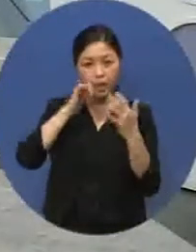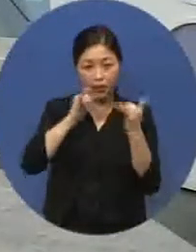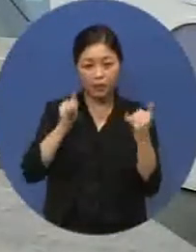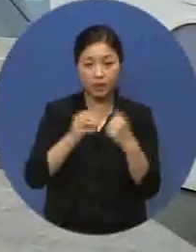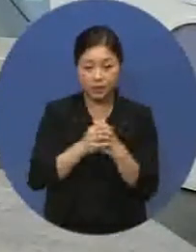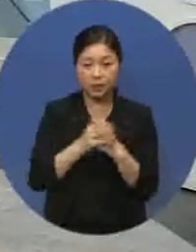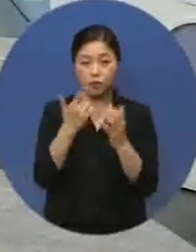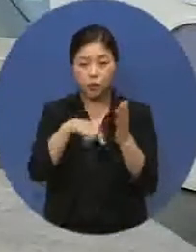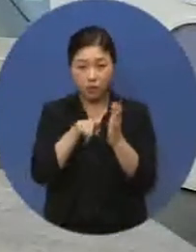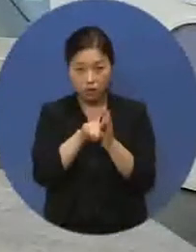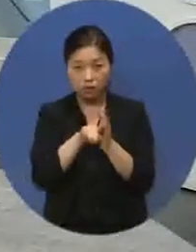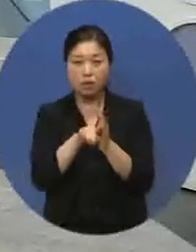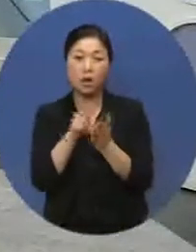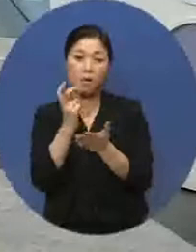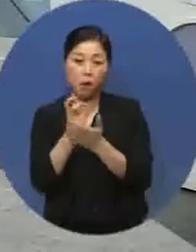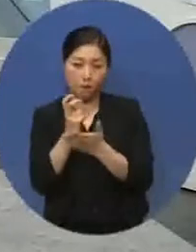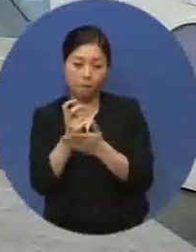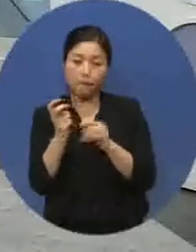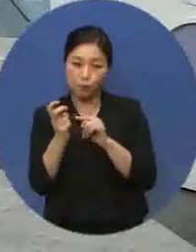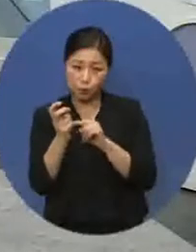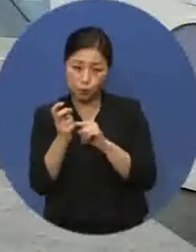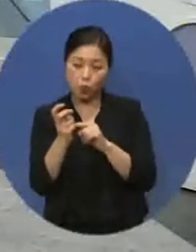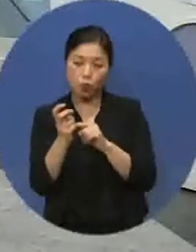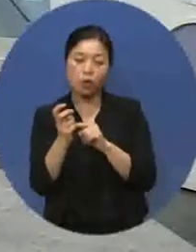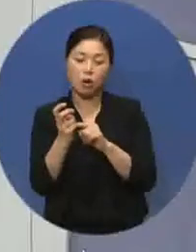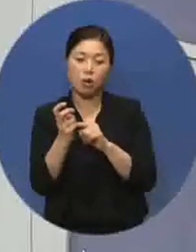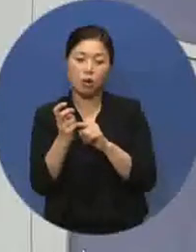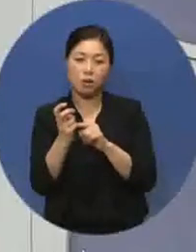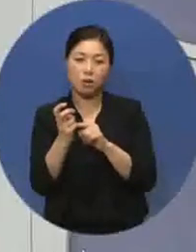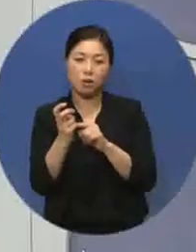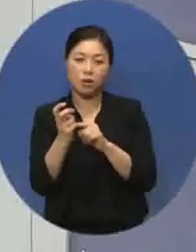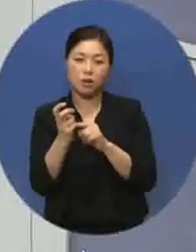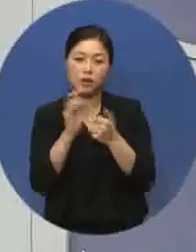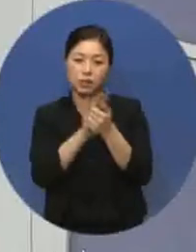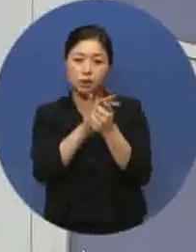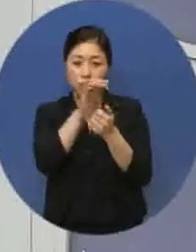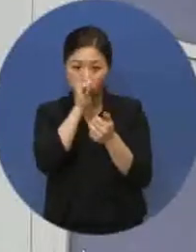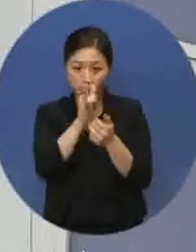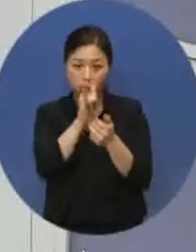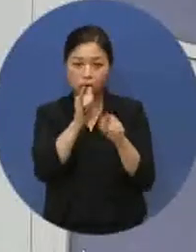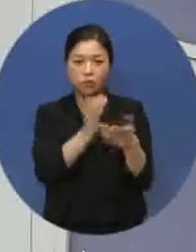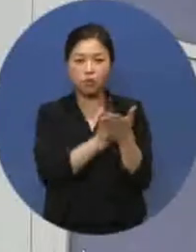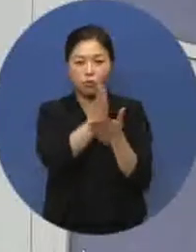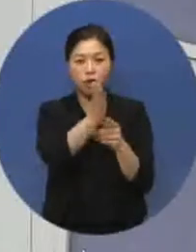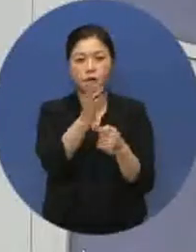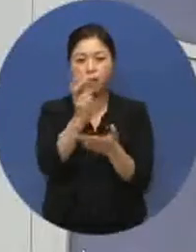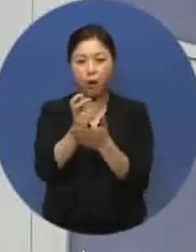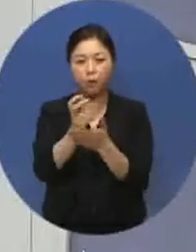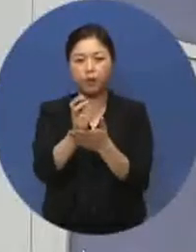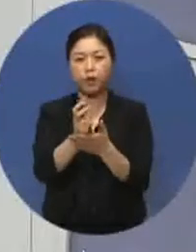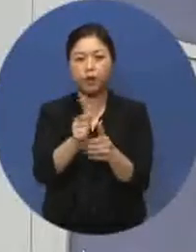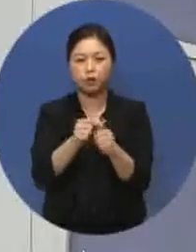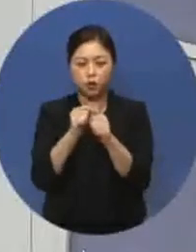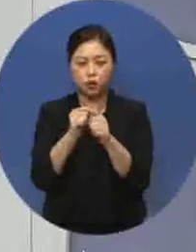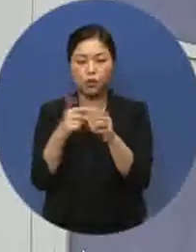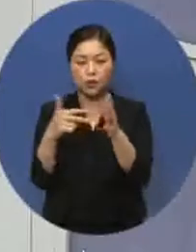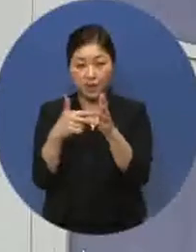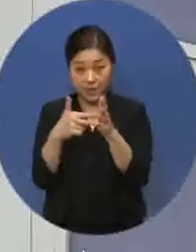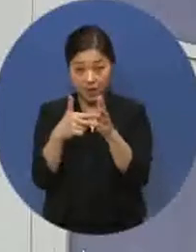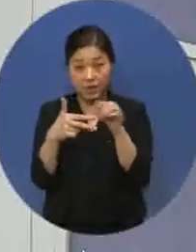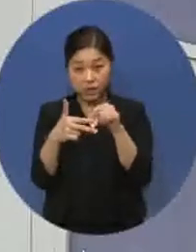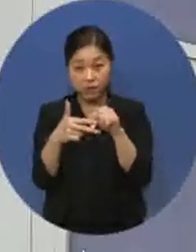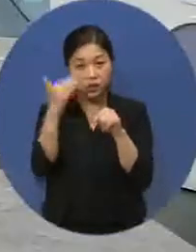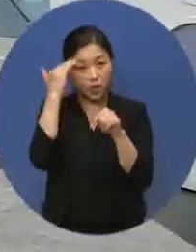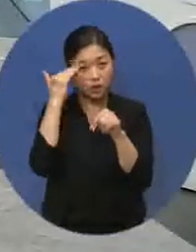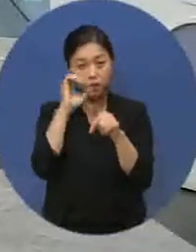저희가 소송구조는 법으로 저희가 또 해드리고 있고요. 또 그런 걸 전문으로 하는 법률구조재단이 대한변호사협회 산하에 있습니다.